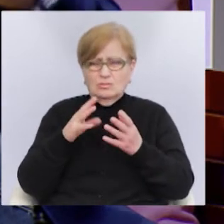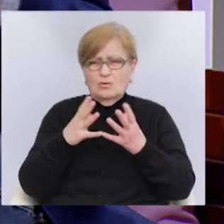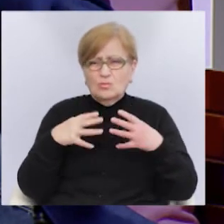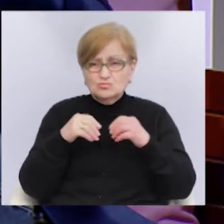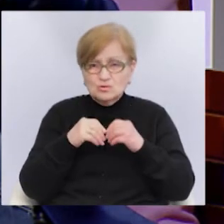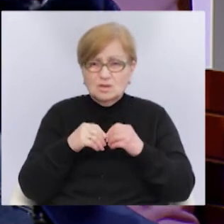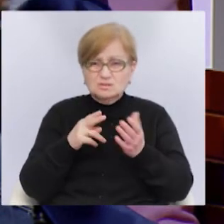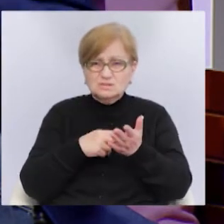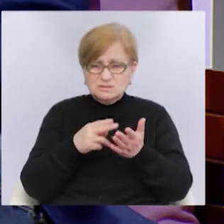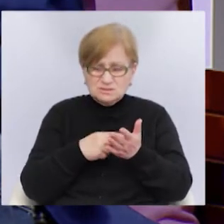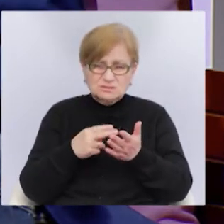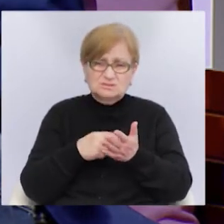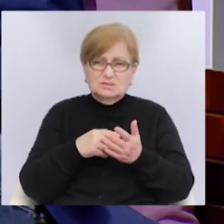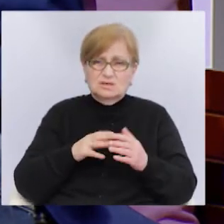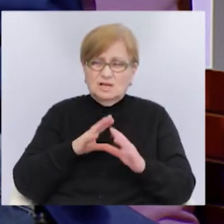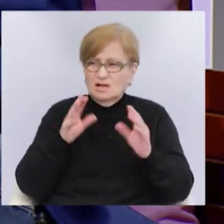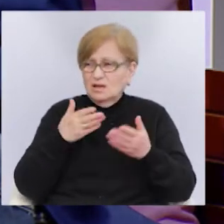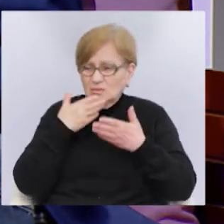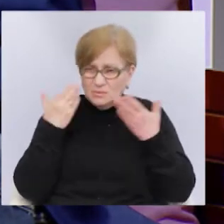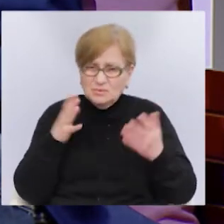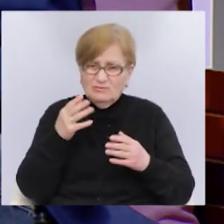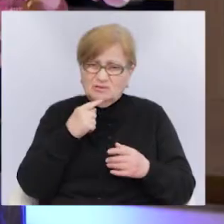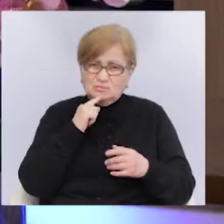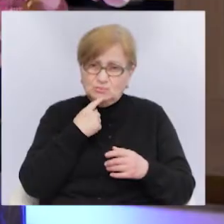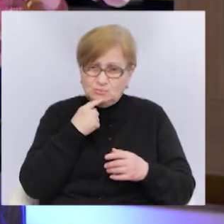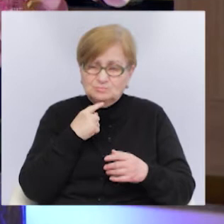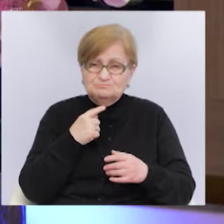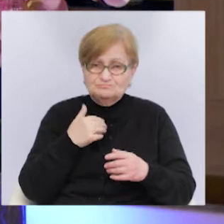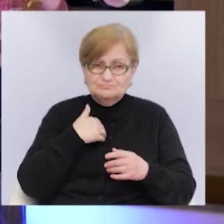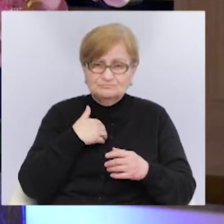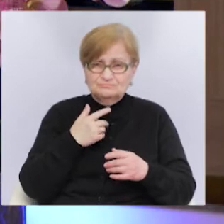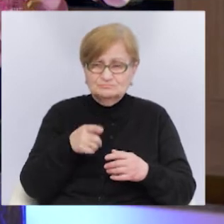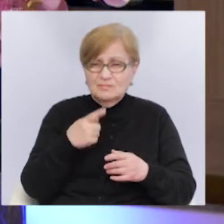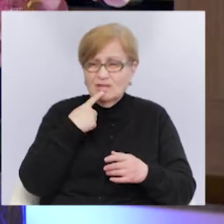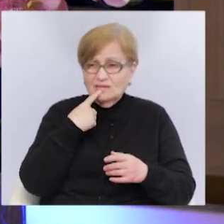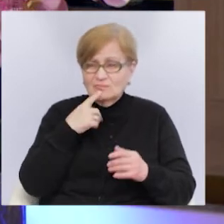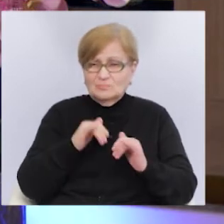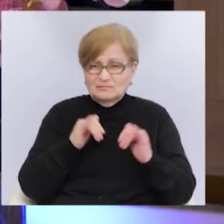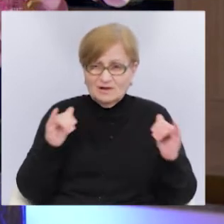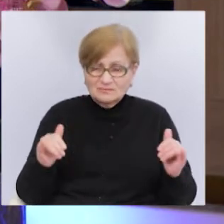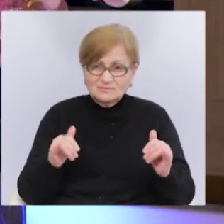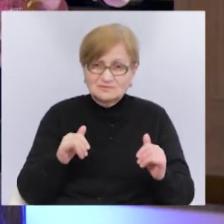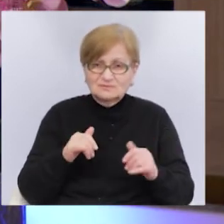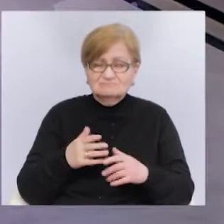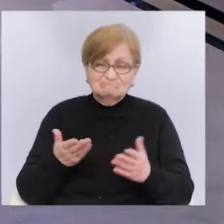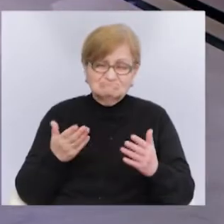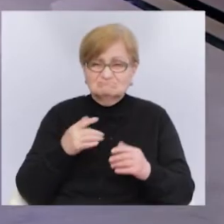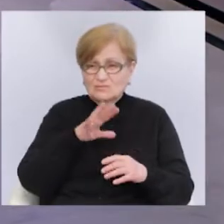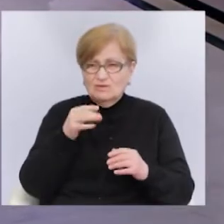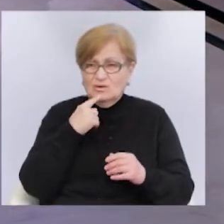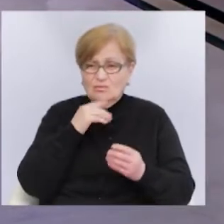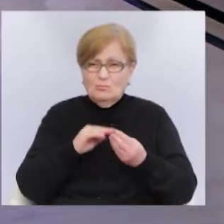სამ ციგზე მეტი არ არის. არ არის კი. ამით შეგვიძლია ვიწინასწარმეტყველოთ, თქვათ, ჩვენი ეს ენობრივი განვითარება როგორც ქვეყნის